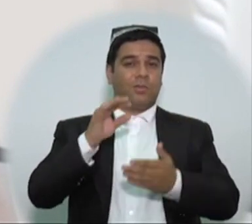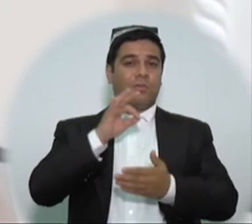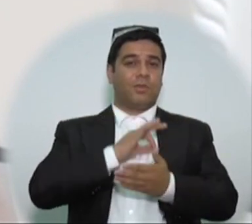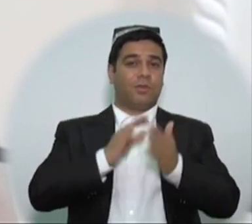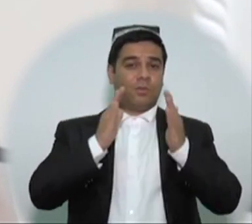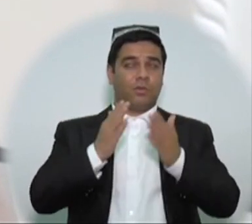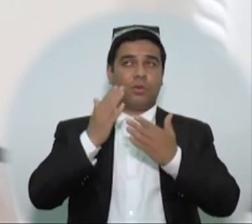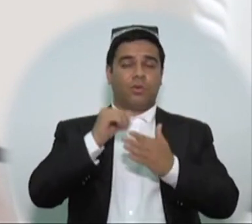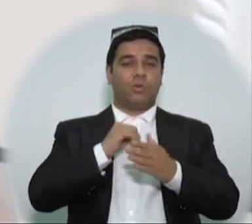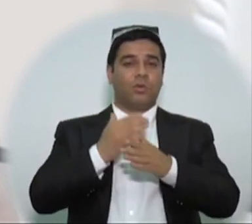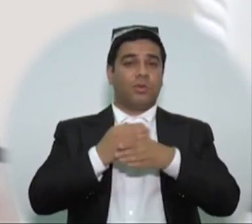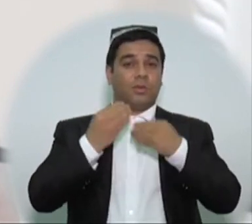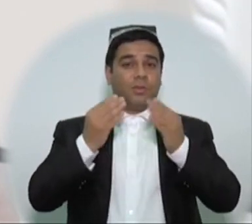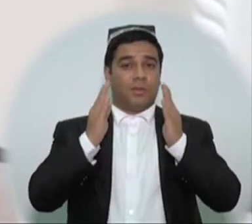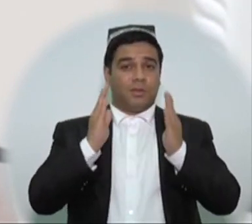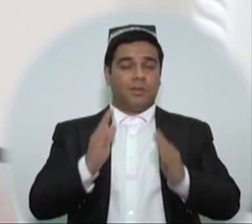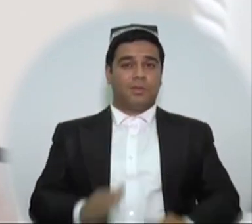buluşunu nasip etsin.